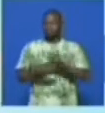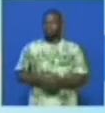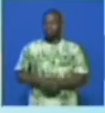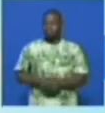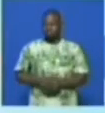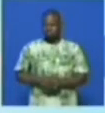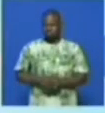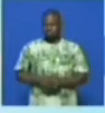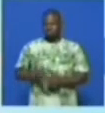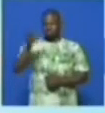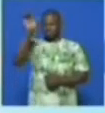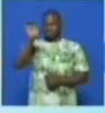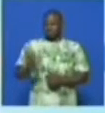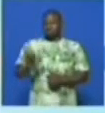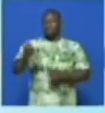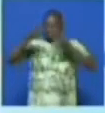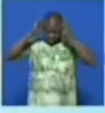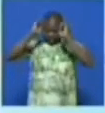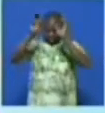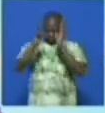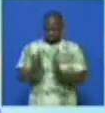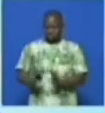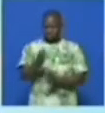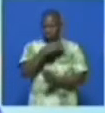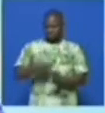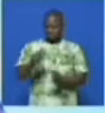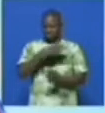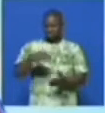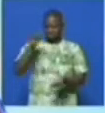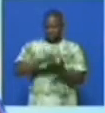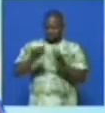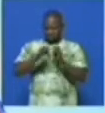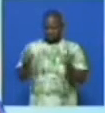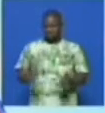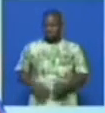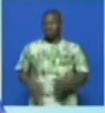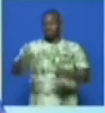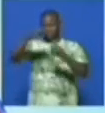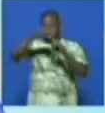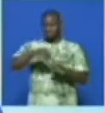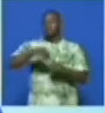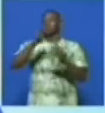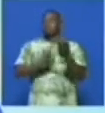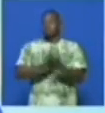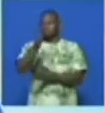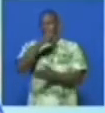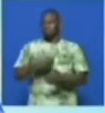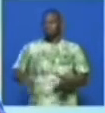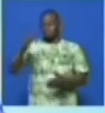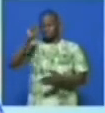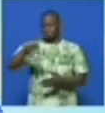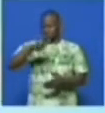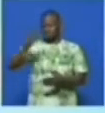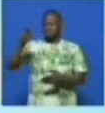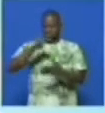Au chapitre enseignement de ce journal, l'excellence à l'université Aube Nouvelle qui fait d'elle une référence dans la sous-région.